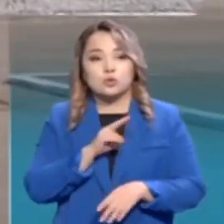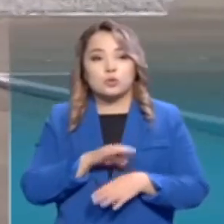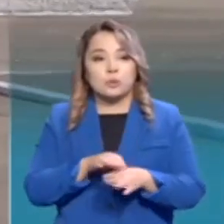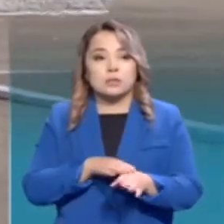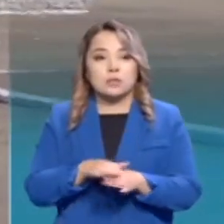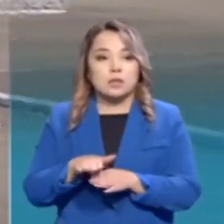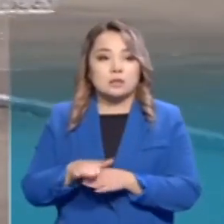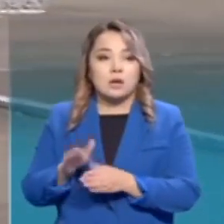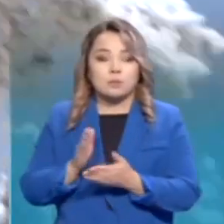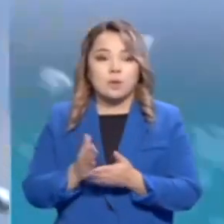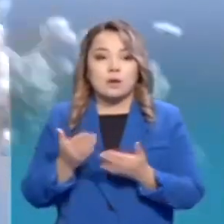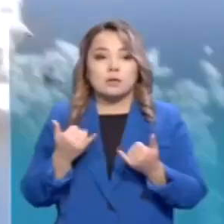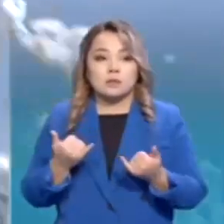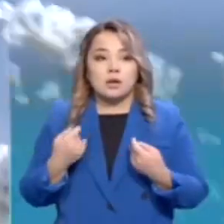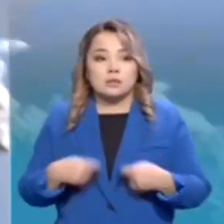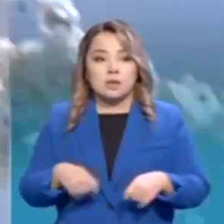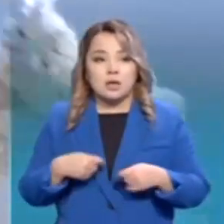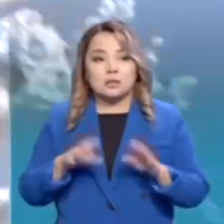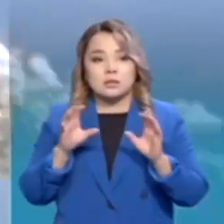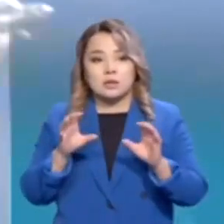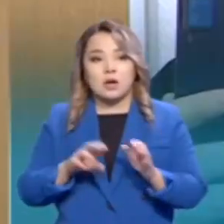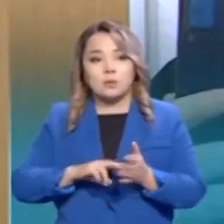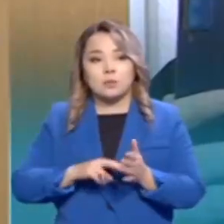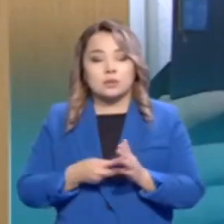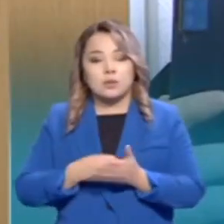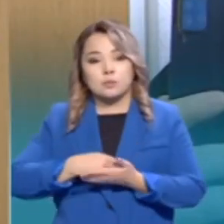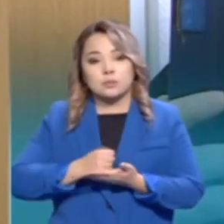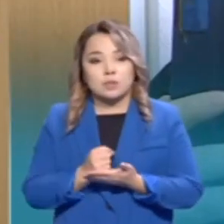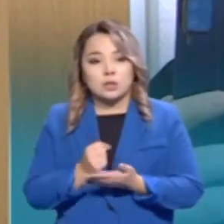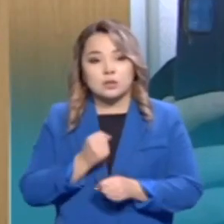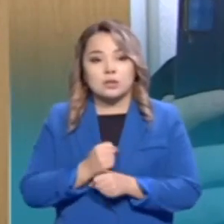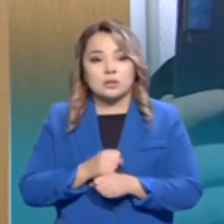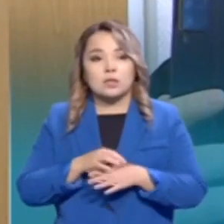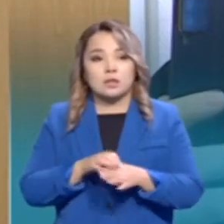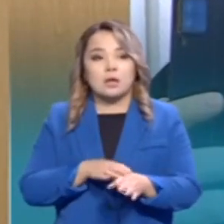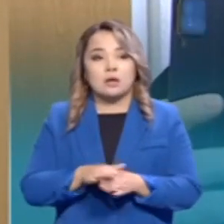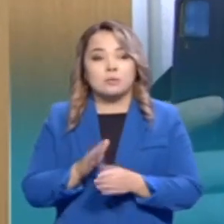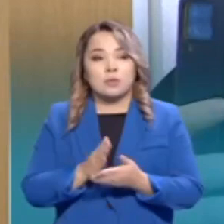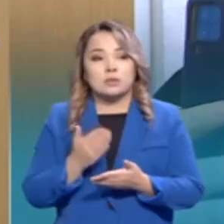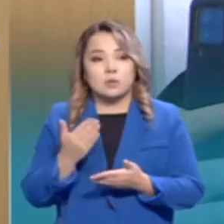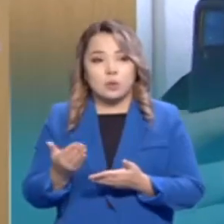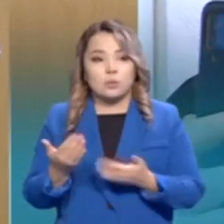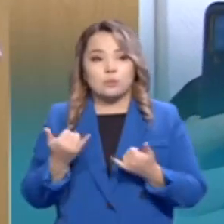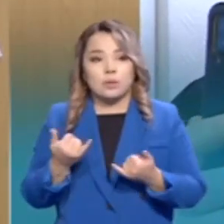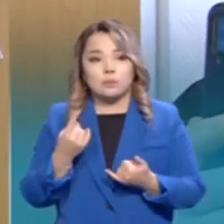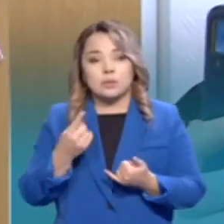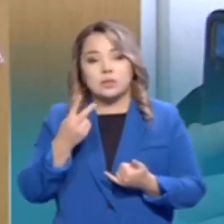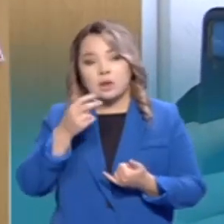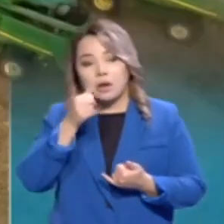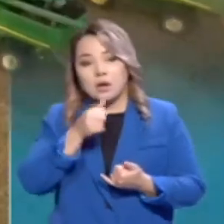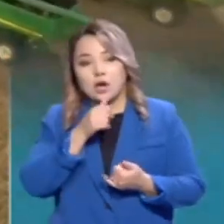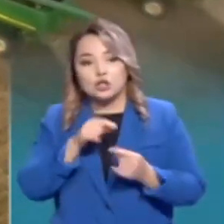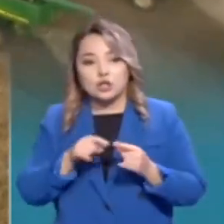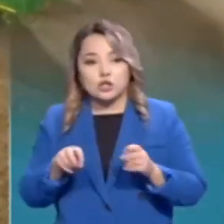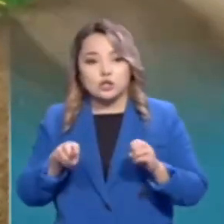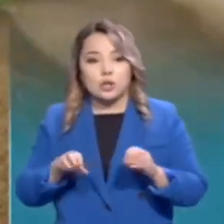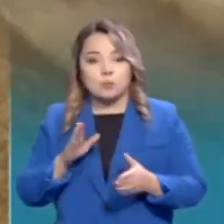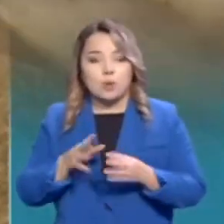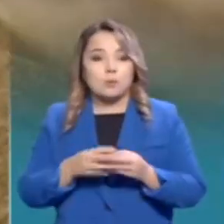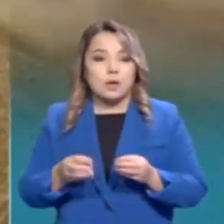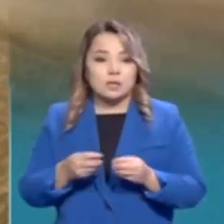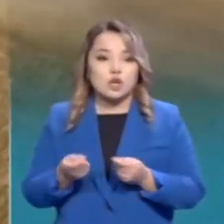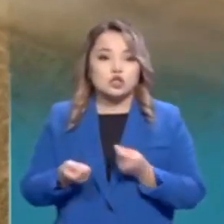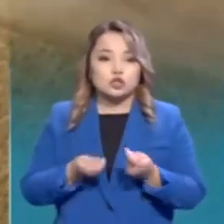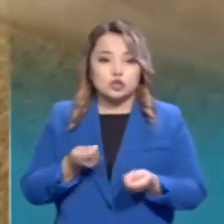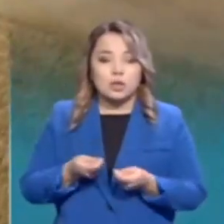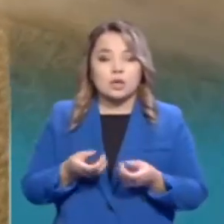атқарылып жатыр. Бұл енді нарықтық заң бойынша шешілетін проблема. Біз ол жұмыстарды осы 1-2 айдың ішінде шешіледі. Мақта, күріш